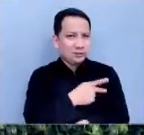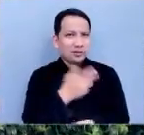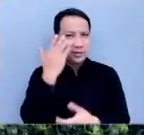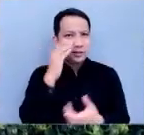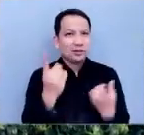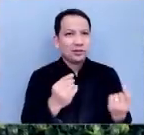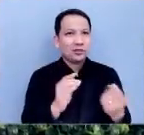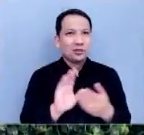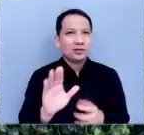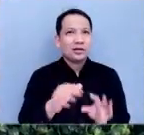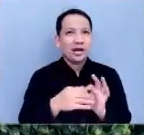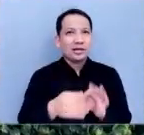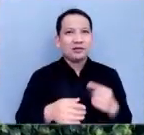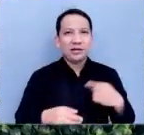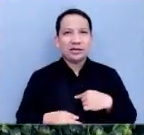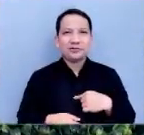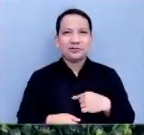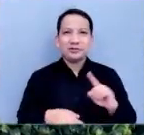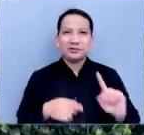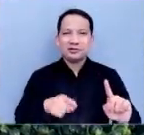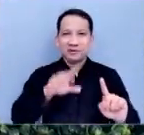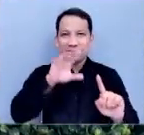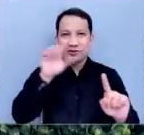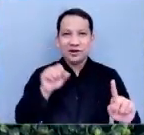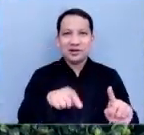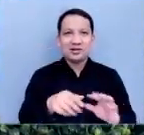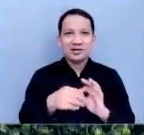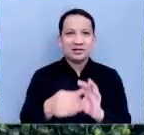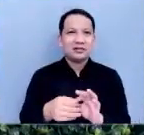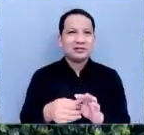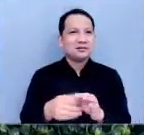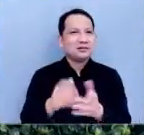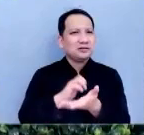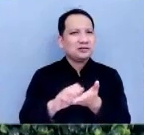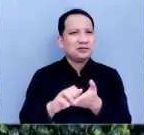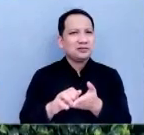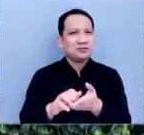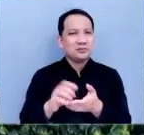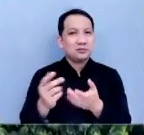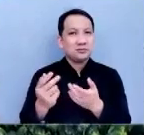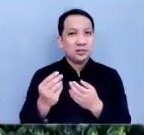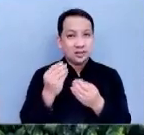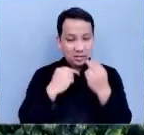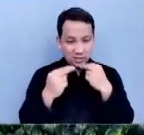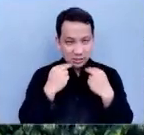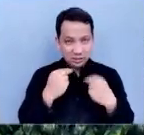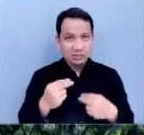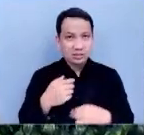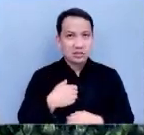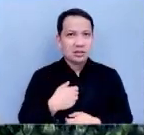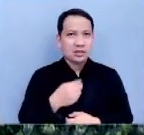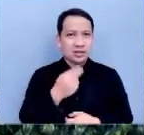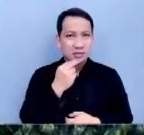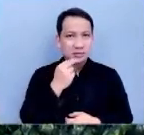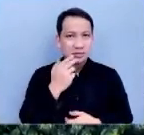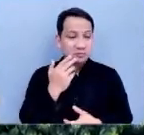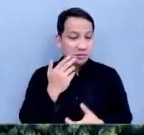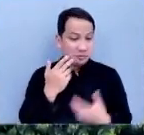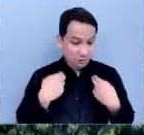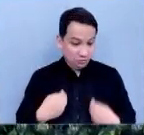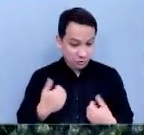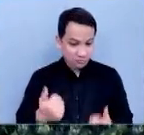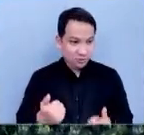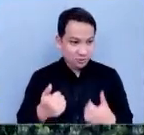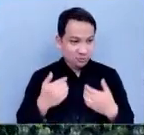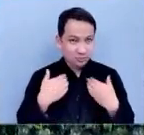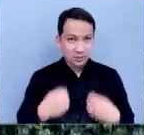gawin. So, practical tips lang muna ang startan ko. And nutrition kasi yun yung aking niche. And then, nag-venture